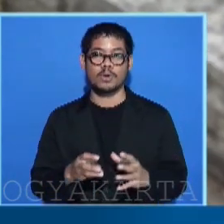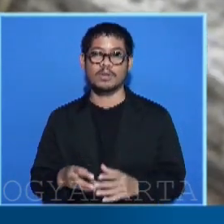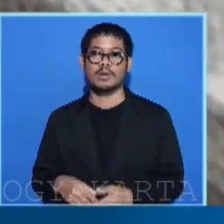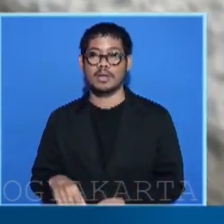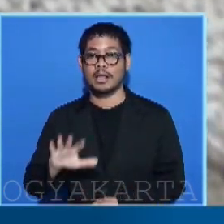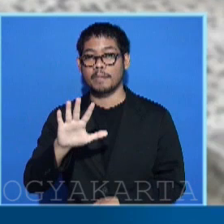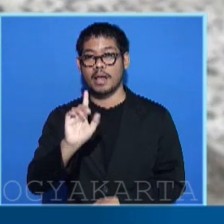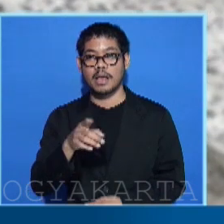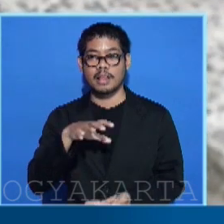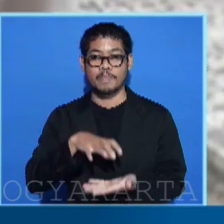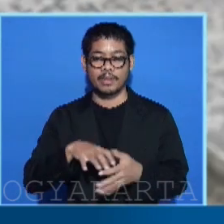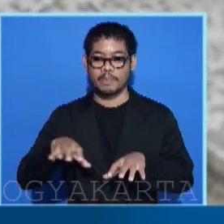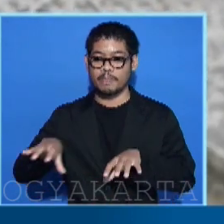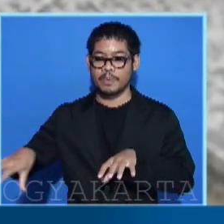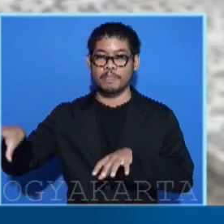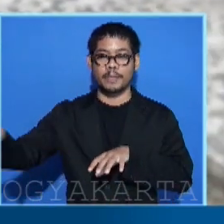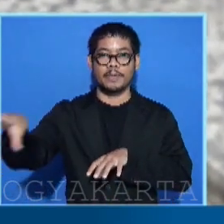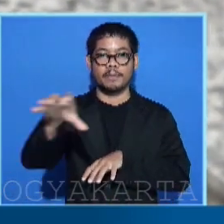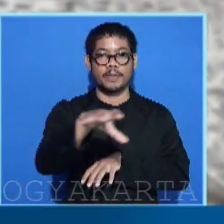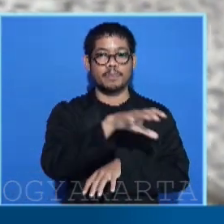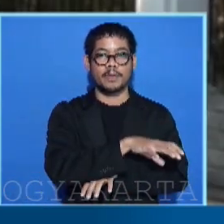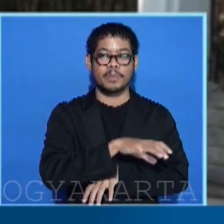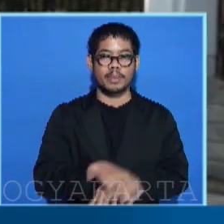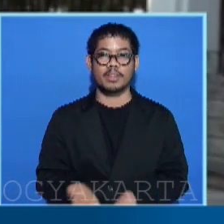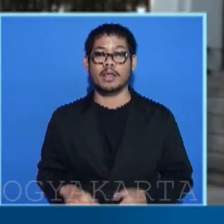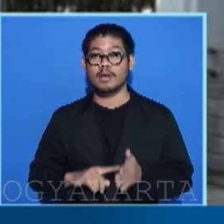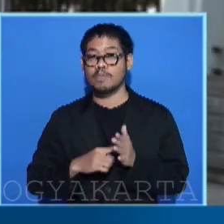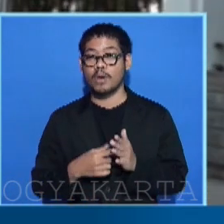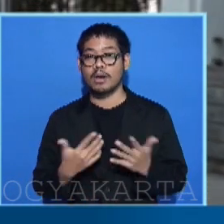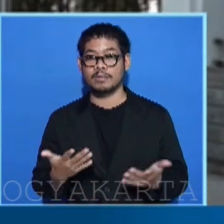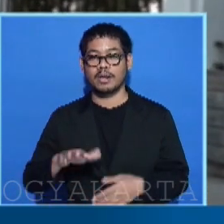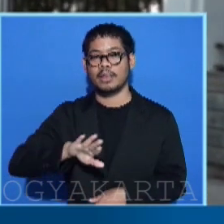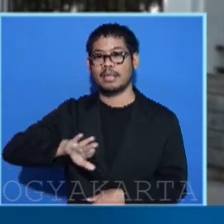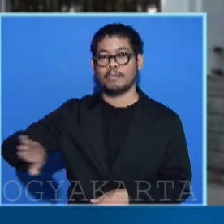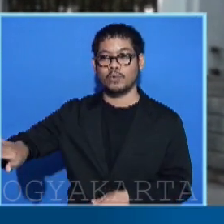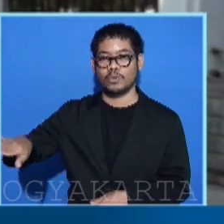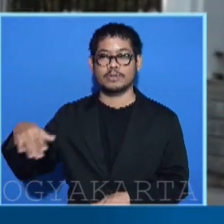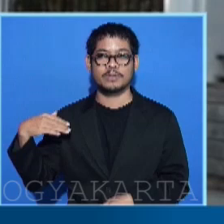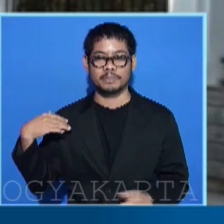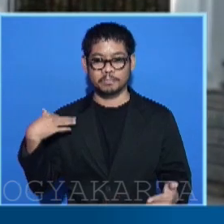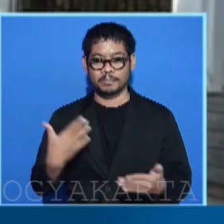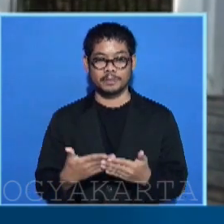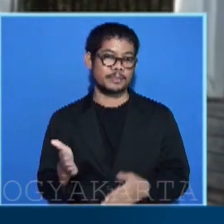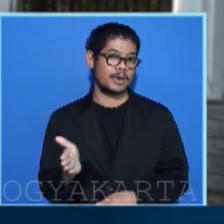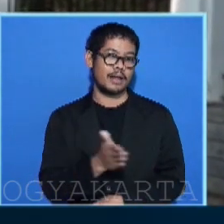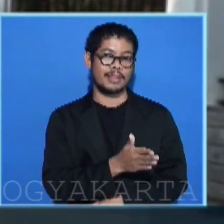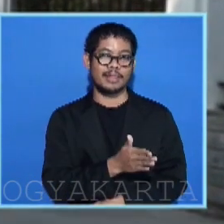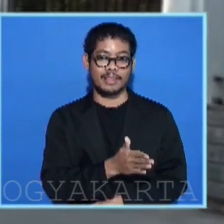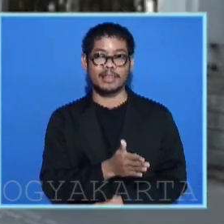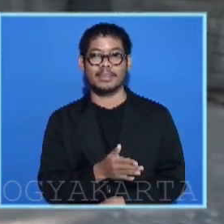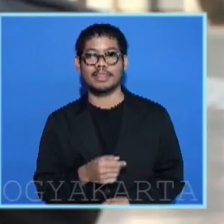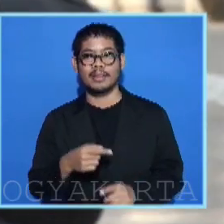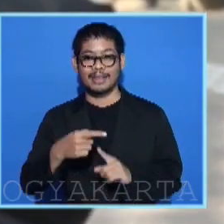berbeda membersihkan sampah mulai dari sisi timur dan barat selasar Malioboro teras Malioboro Pasar